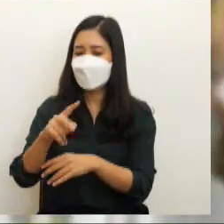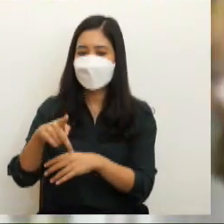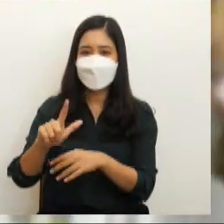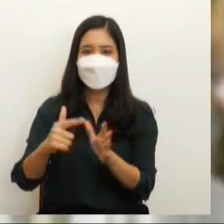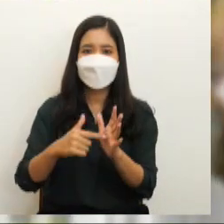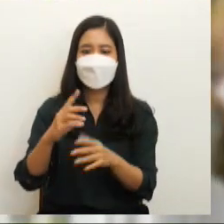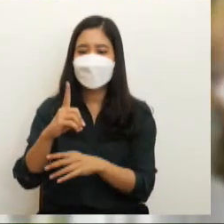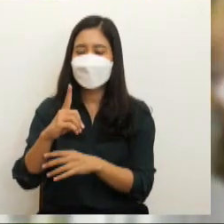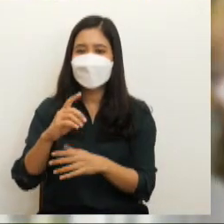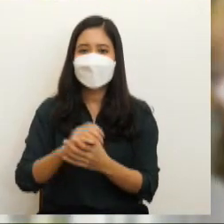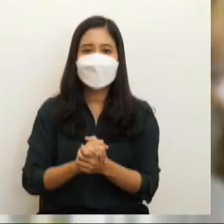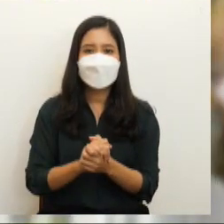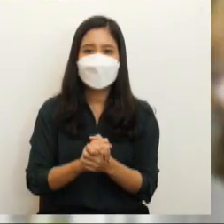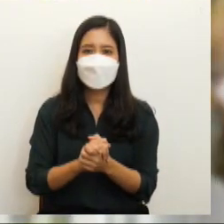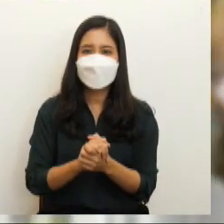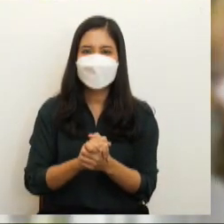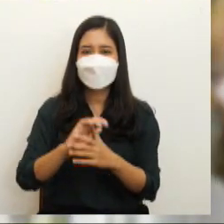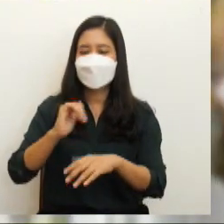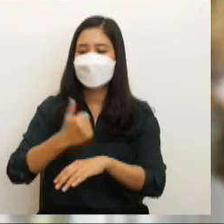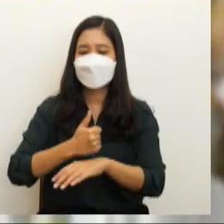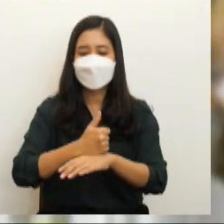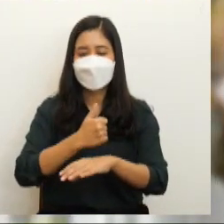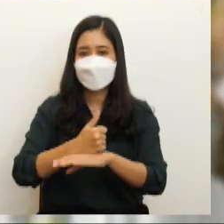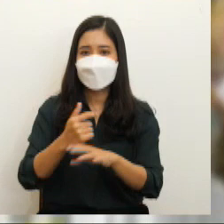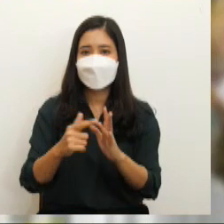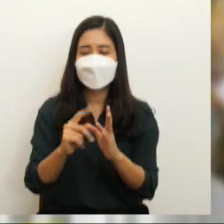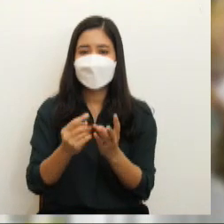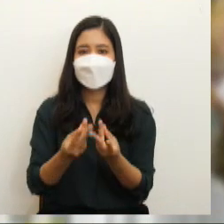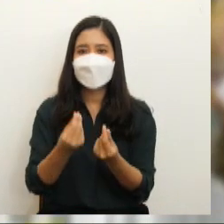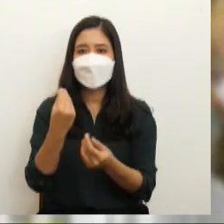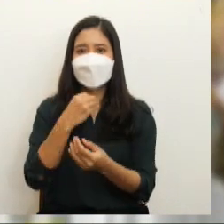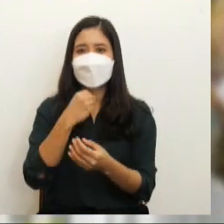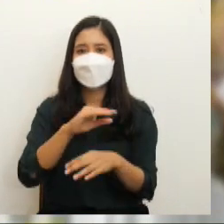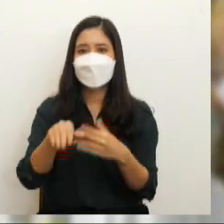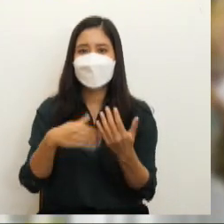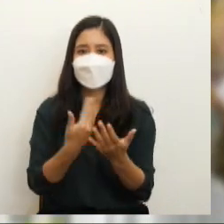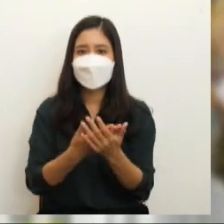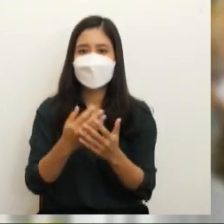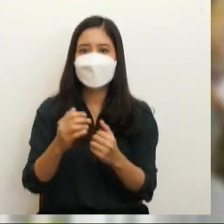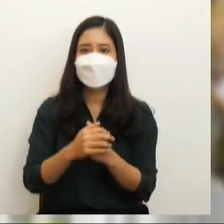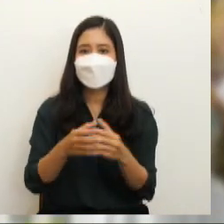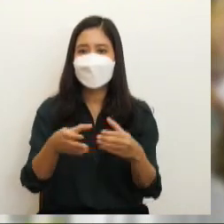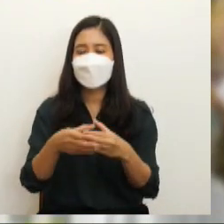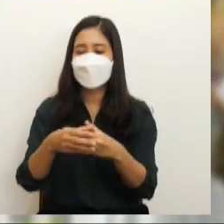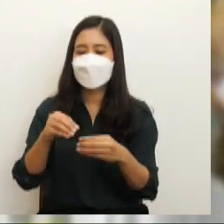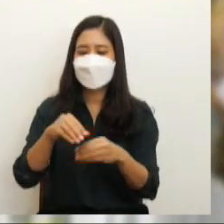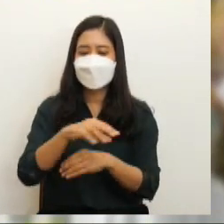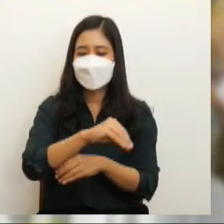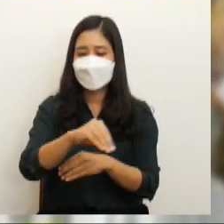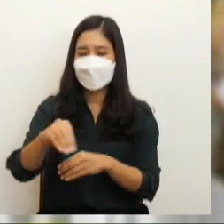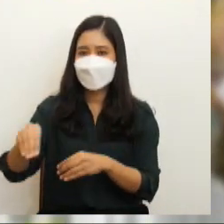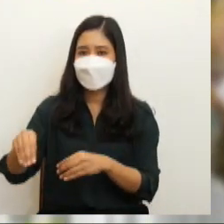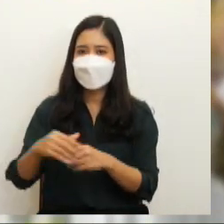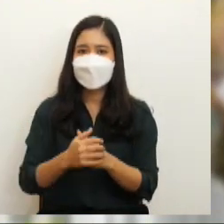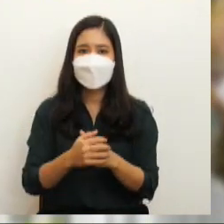าท่านผู้อำนวยการสำนักงานเขตพื้นที่ทุกเขตท่านผู้บริหารและคุณครูที่รักครับสำหรับครูและบุคลากรทางการศึ